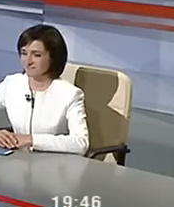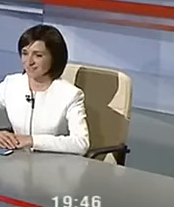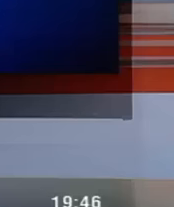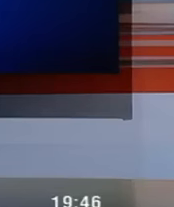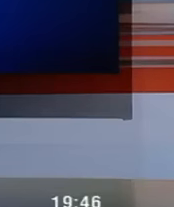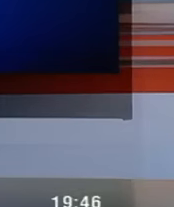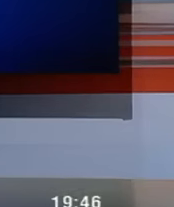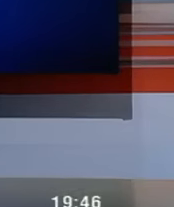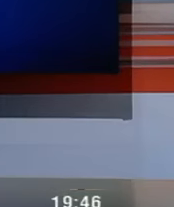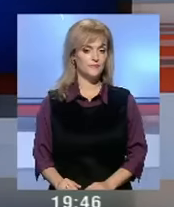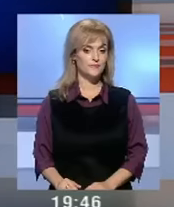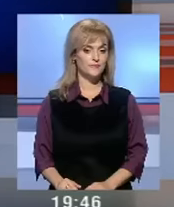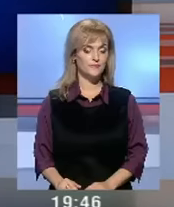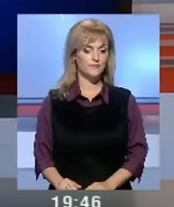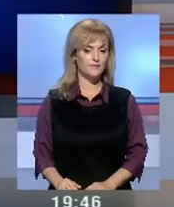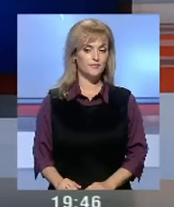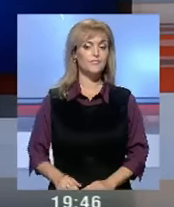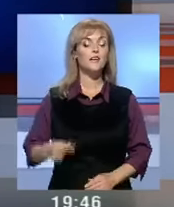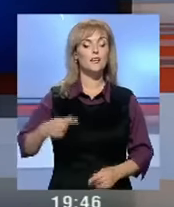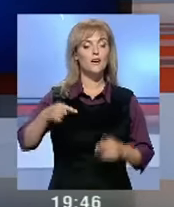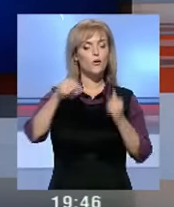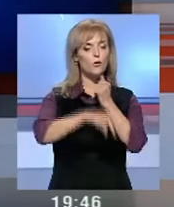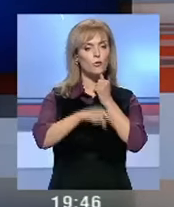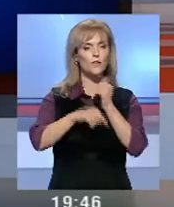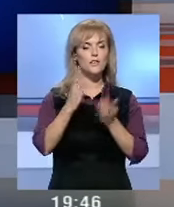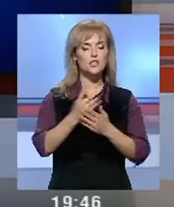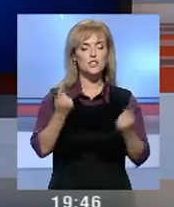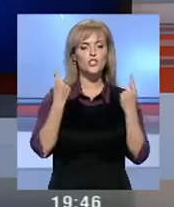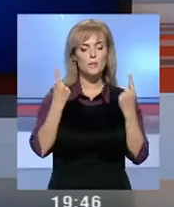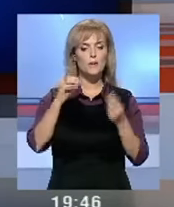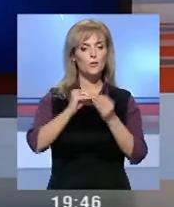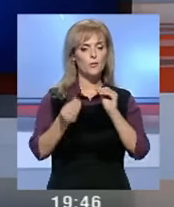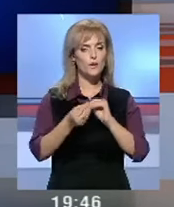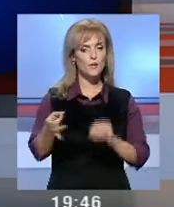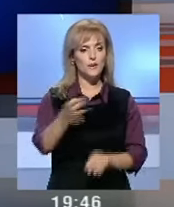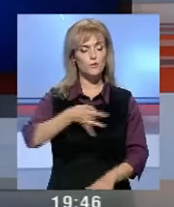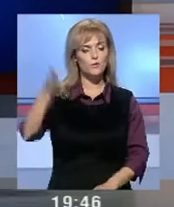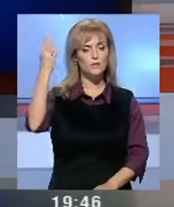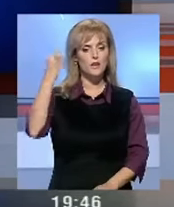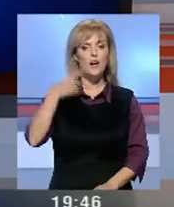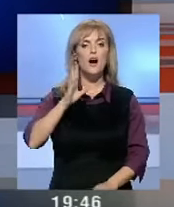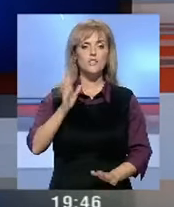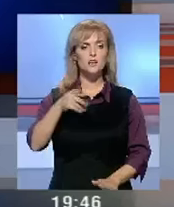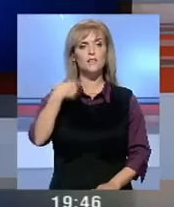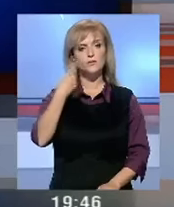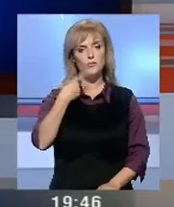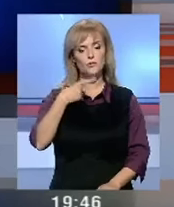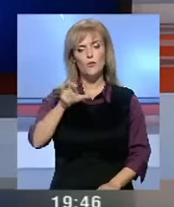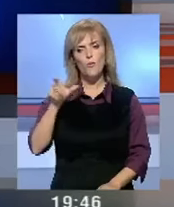cronometru. Corupția este cea mai mare problemă a Republicii Moldova. O spun cetățenii, o